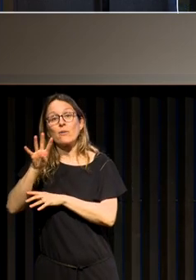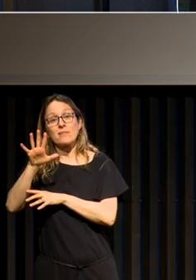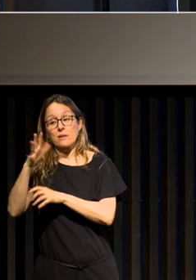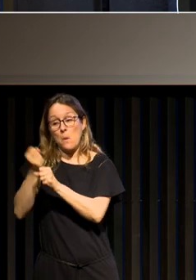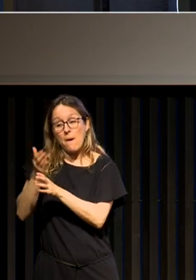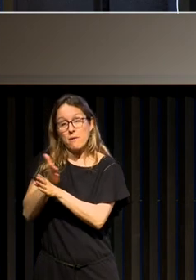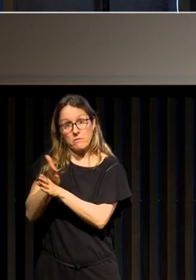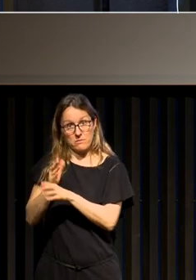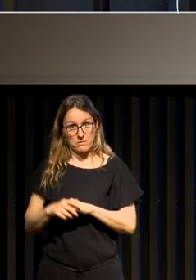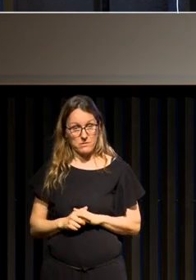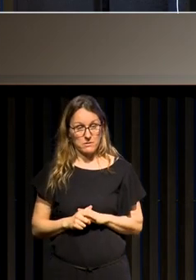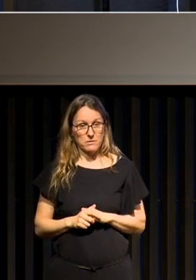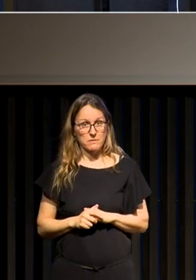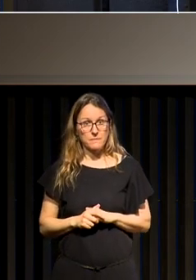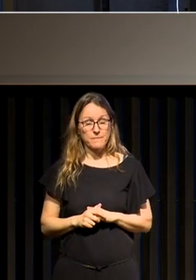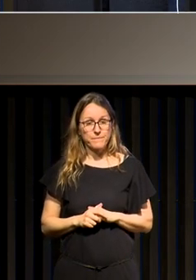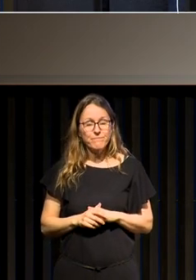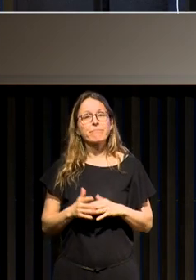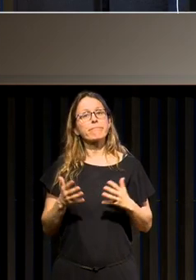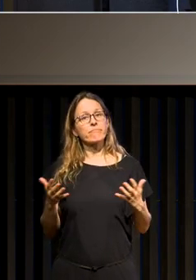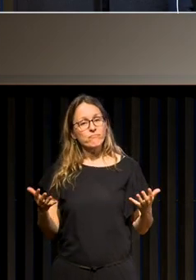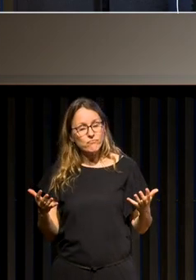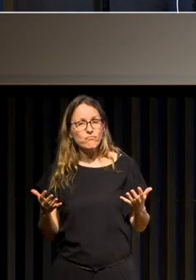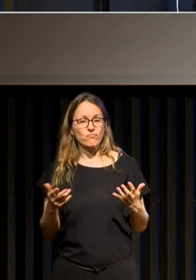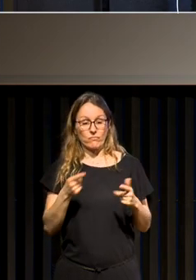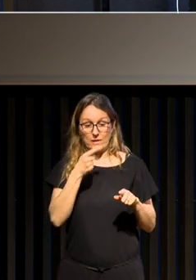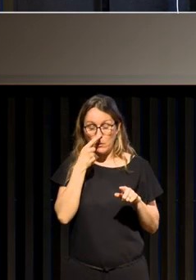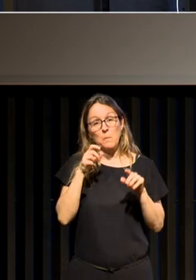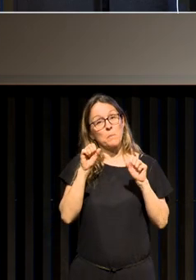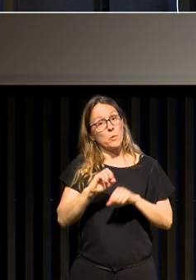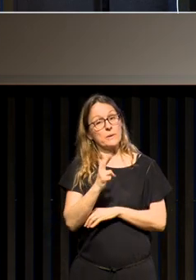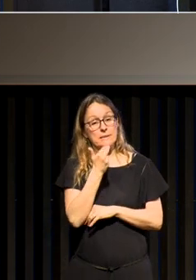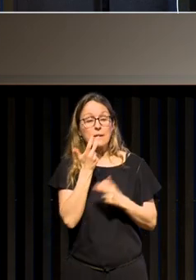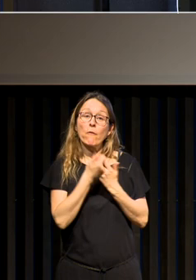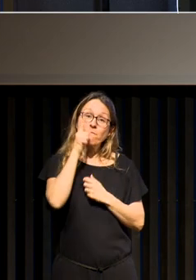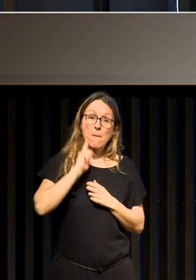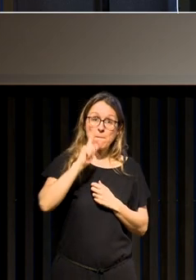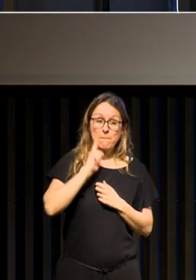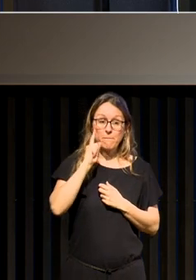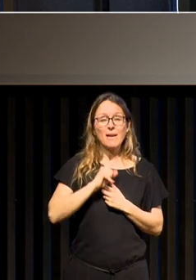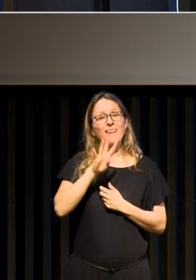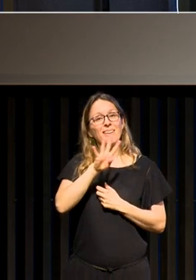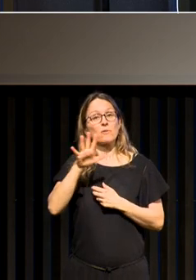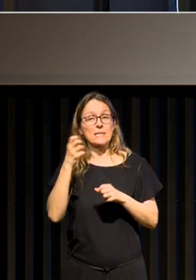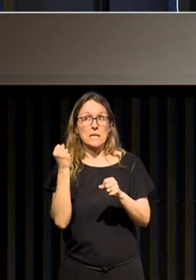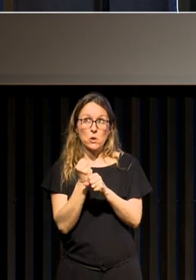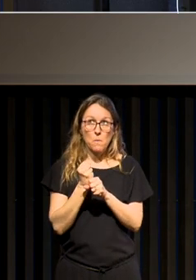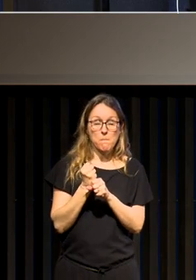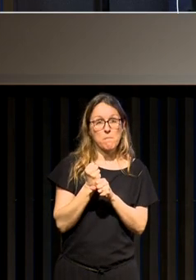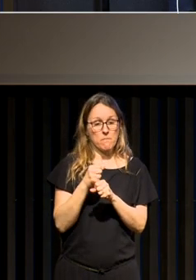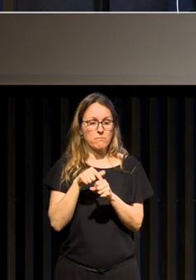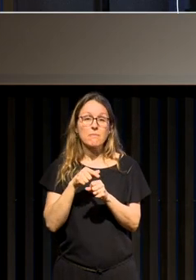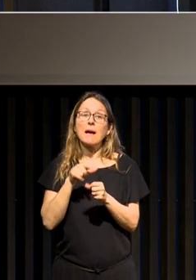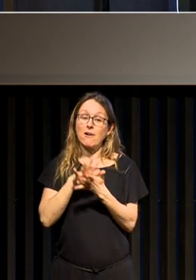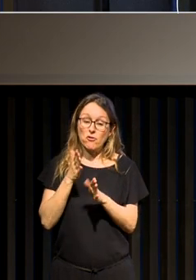ans. Et de manière à les utiliser pour une femme avant 45e anniversaire et